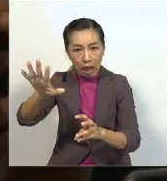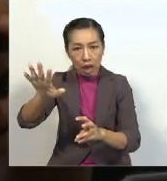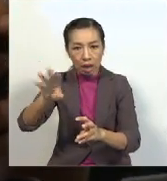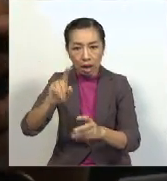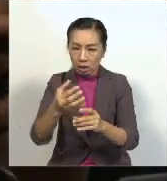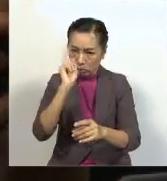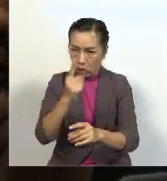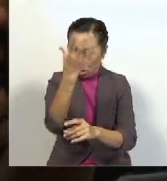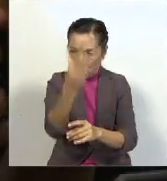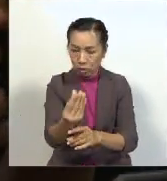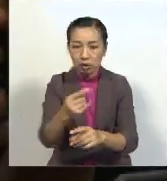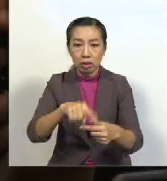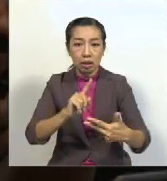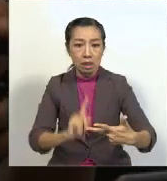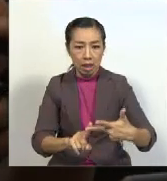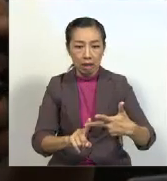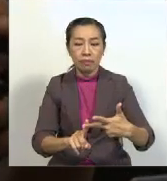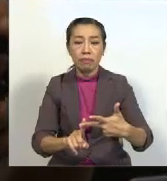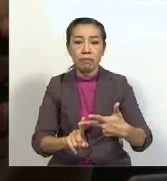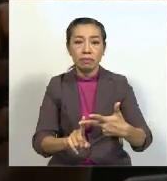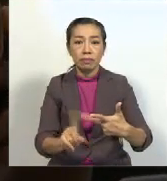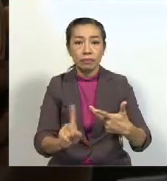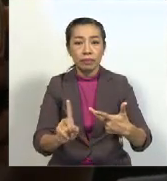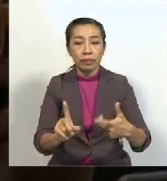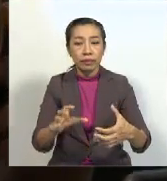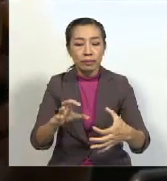ะครับแล้วก็ขั้นตอนมาตรการสุดท้ายเนี่ยก็จะเป็นมาตร